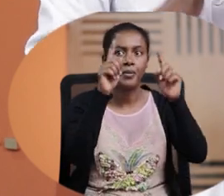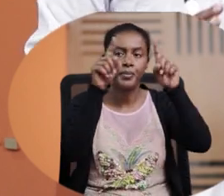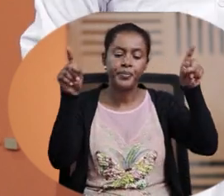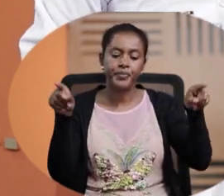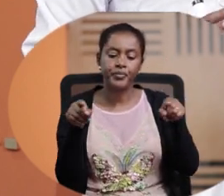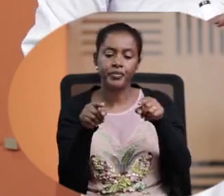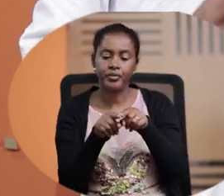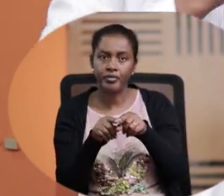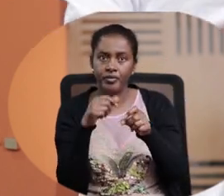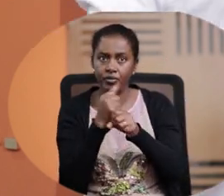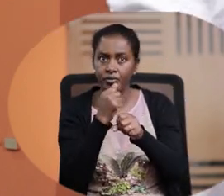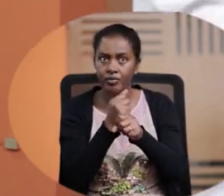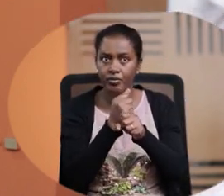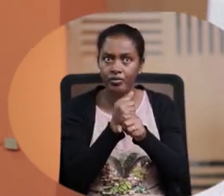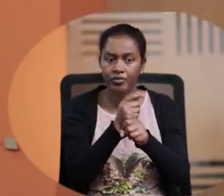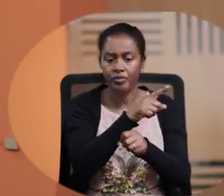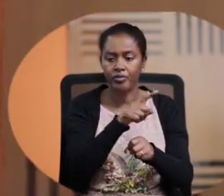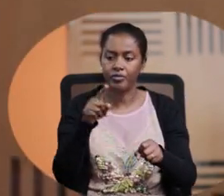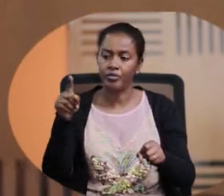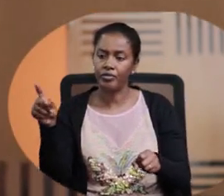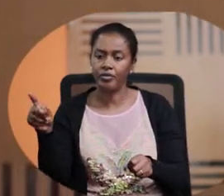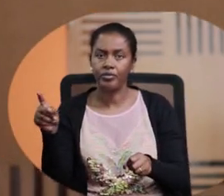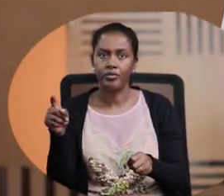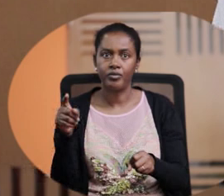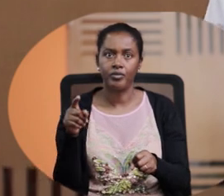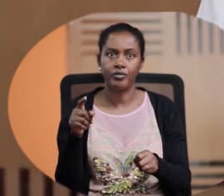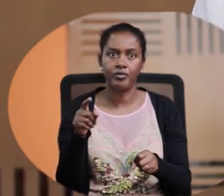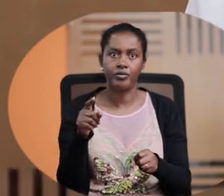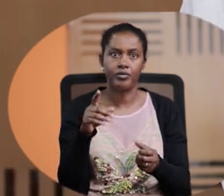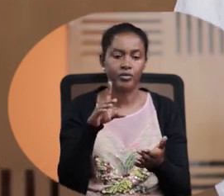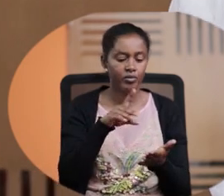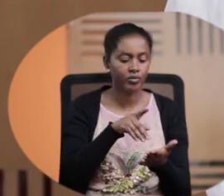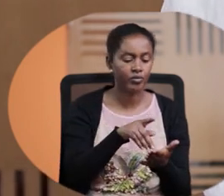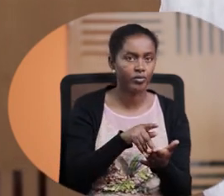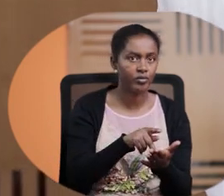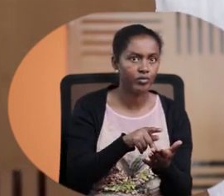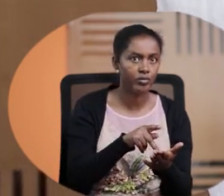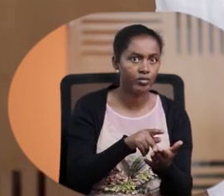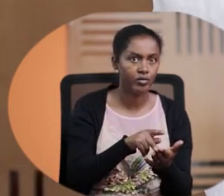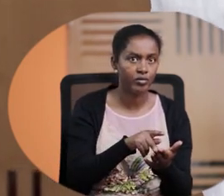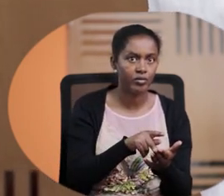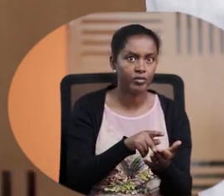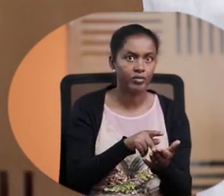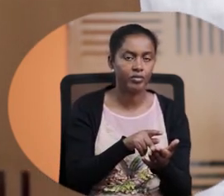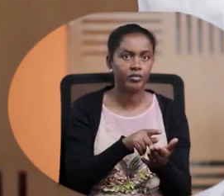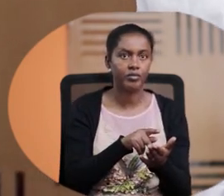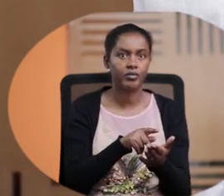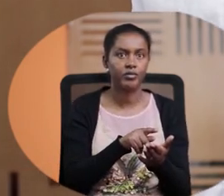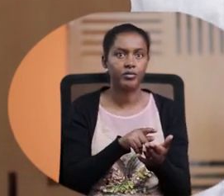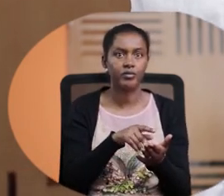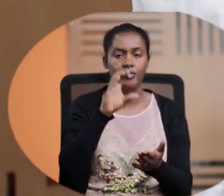coordinate jaran diriro coordinate kenya ck1 lamaqaba innikun